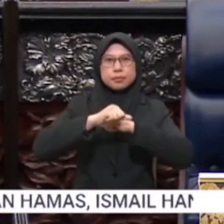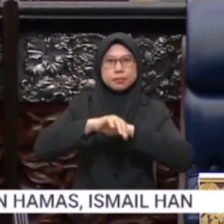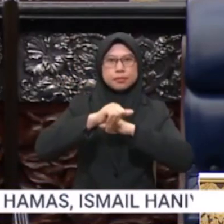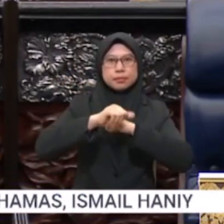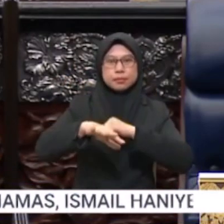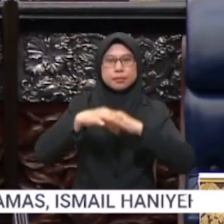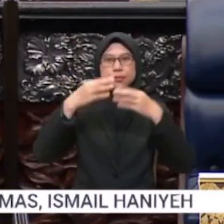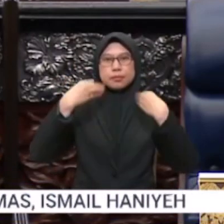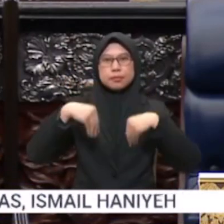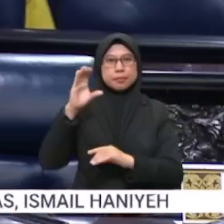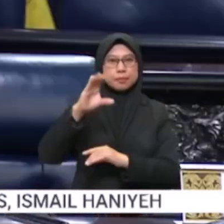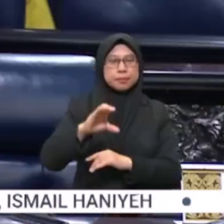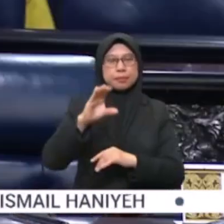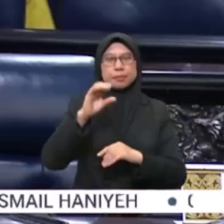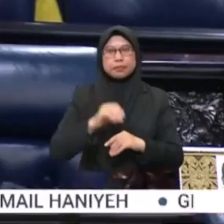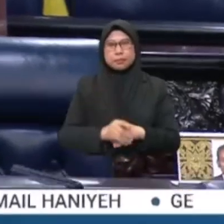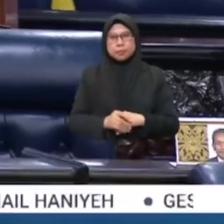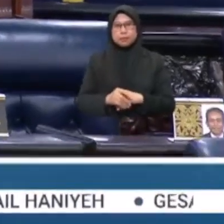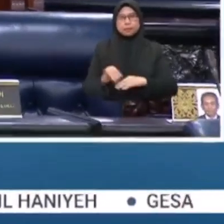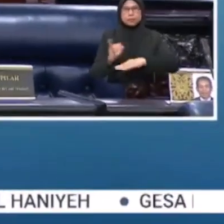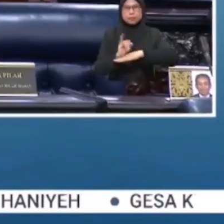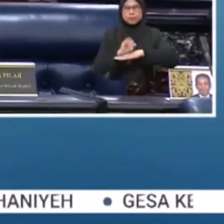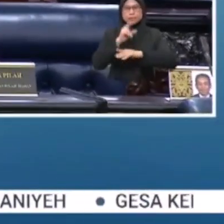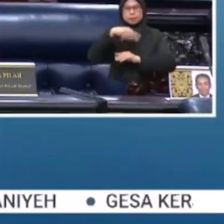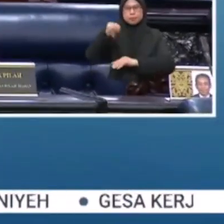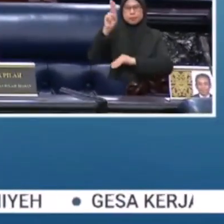pengkomersialan produk-produk inovasi.